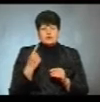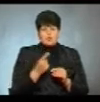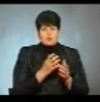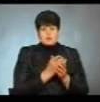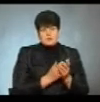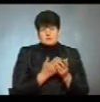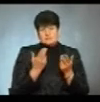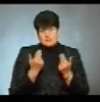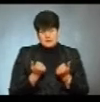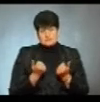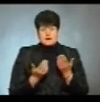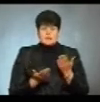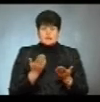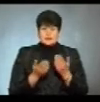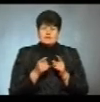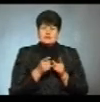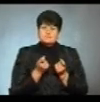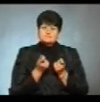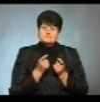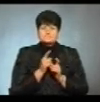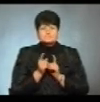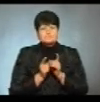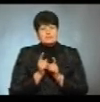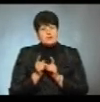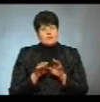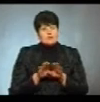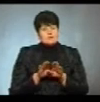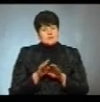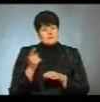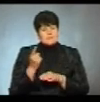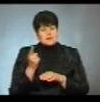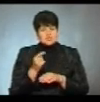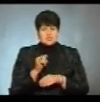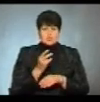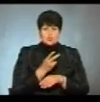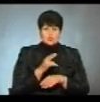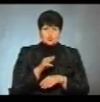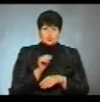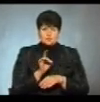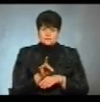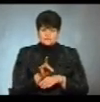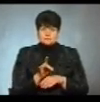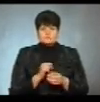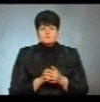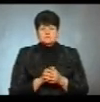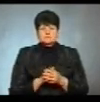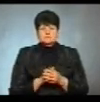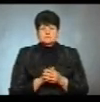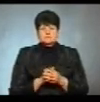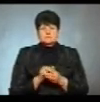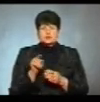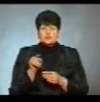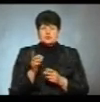іншого? Так, але вони дещо змінились порівняно з першим і другим туром. Тут